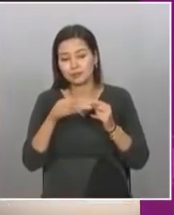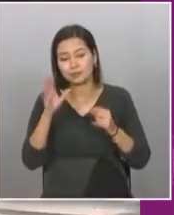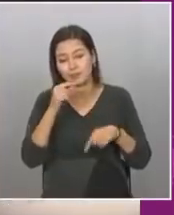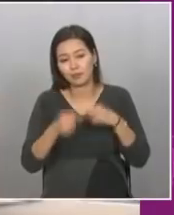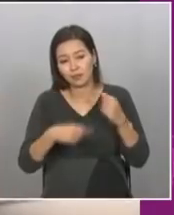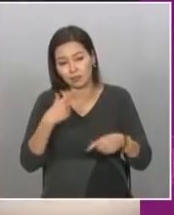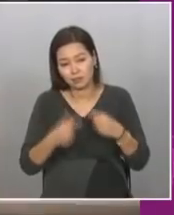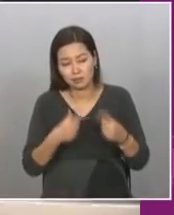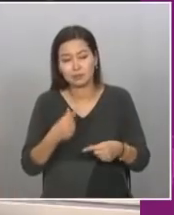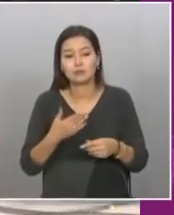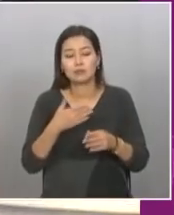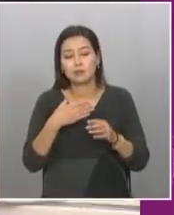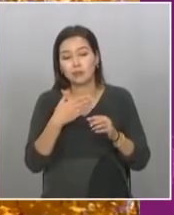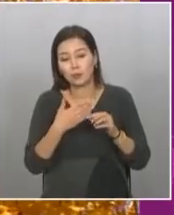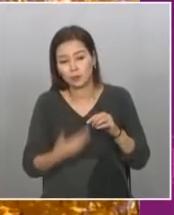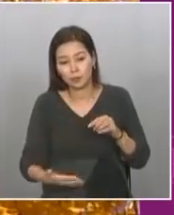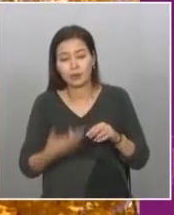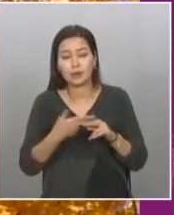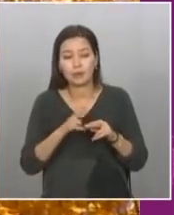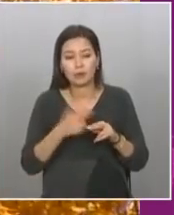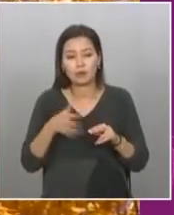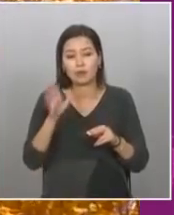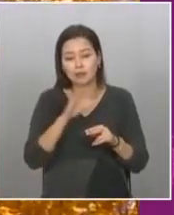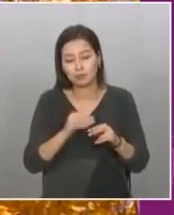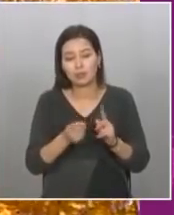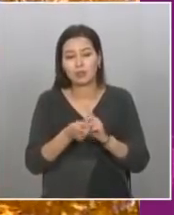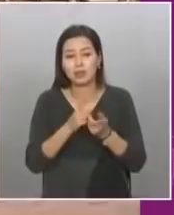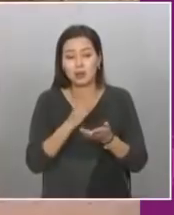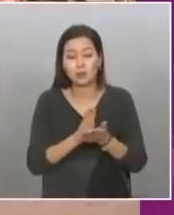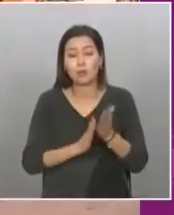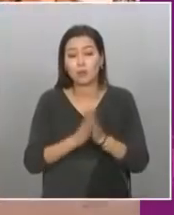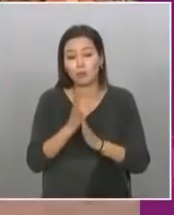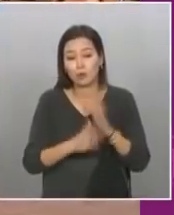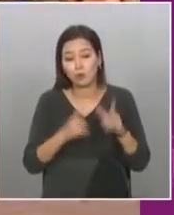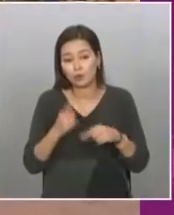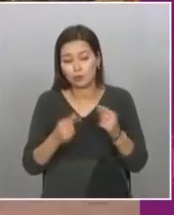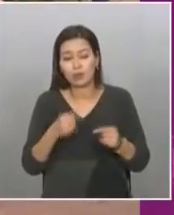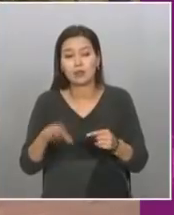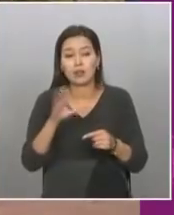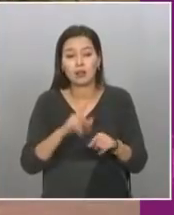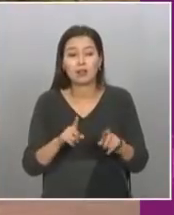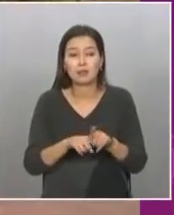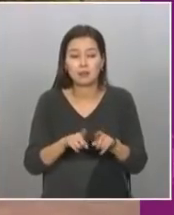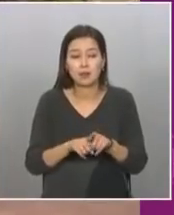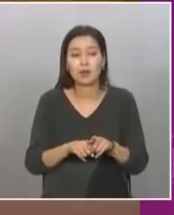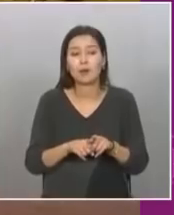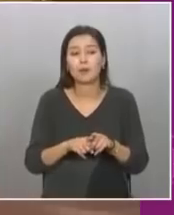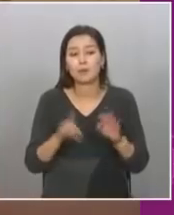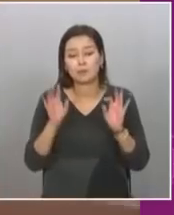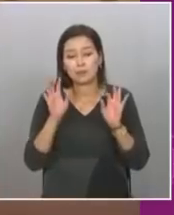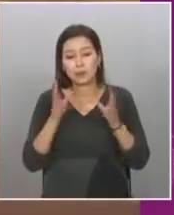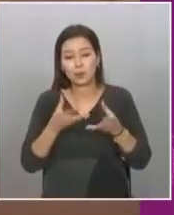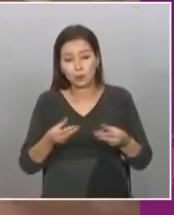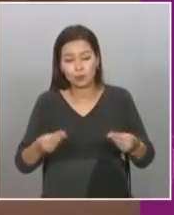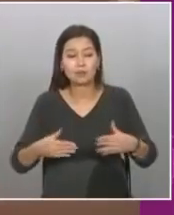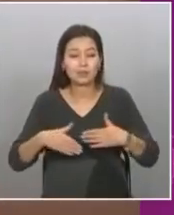апта бойы сақтай алады. Әйтсе де уақыт өте келе пигменттер ыдырайды. Ал өсімдіктер болса бойындағы қыстан ауысқан қорын көктем келе жаңа жасыл